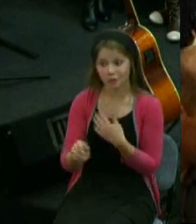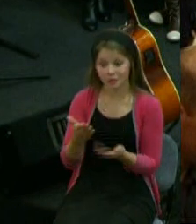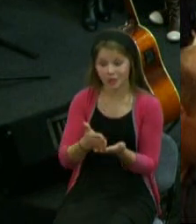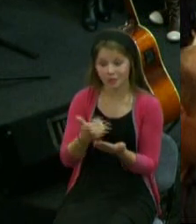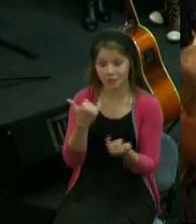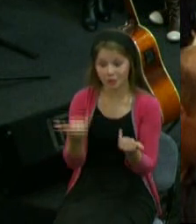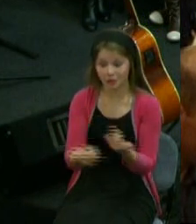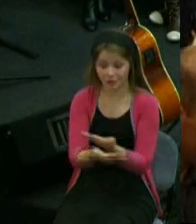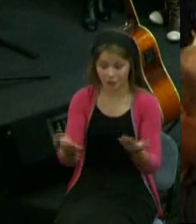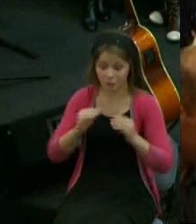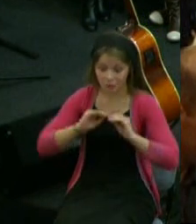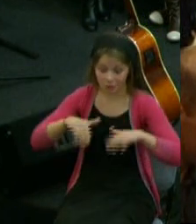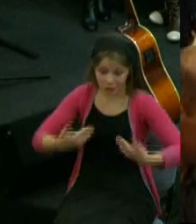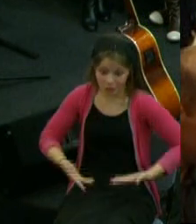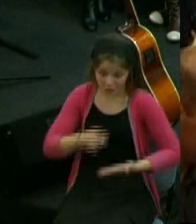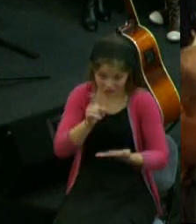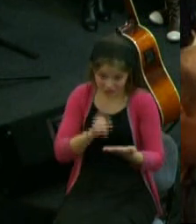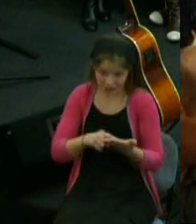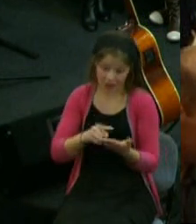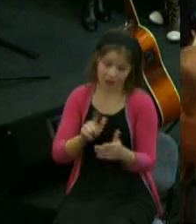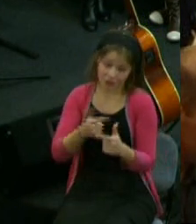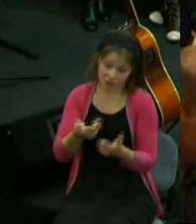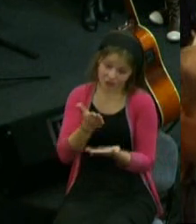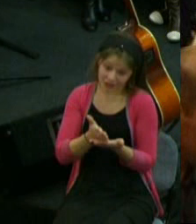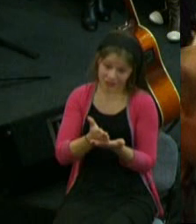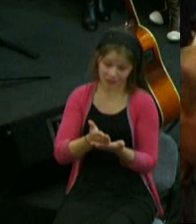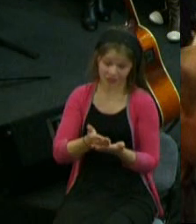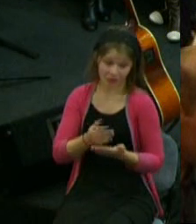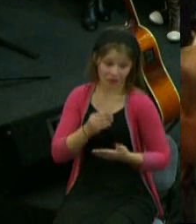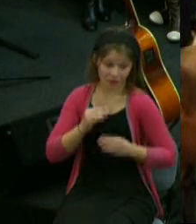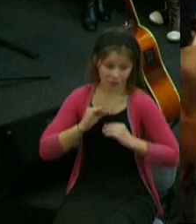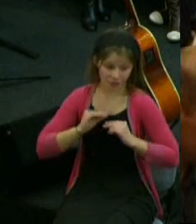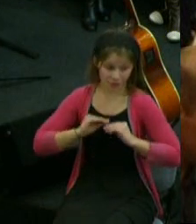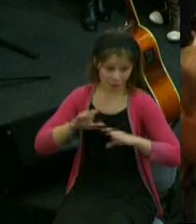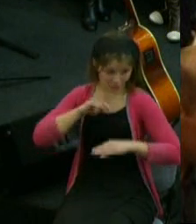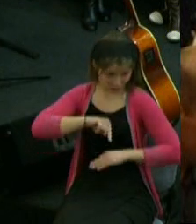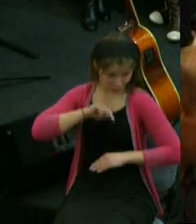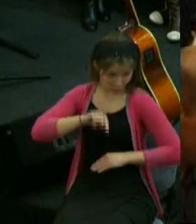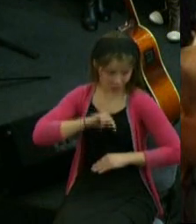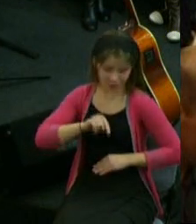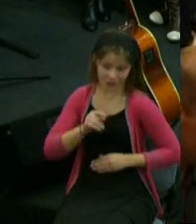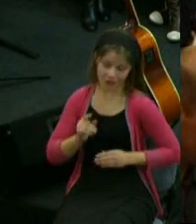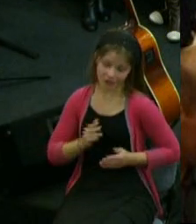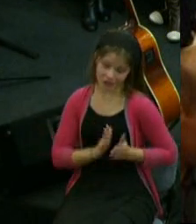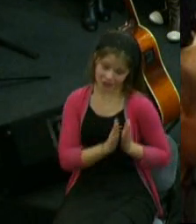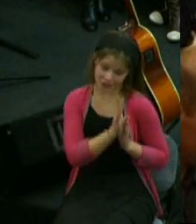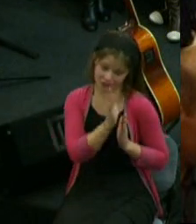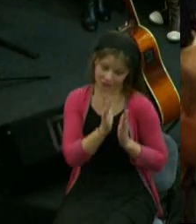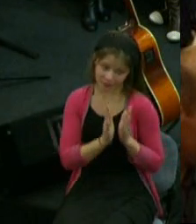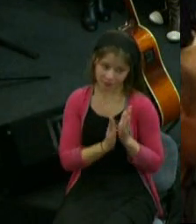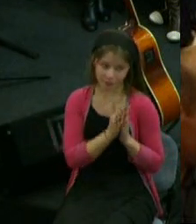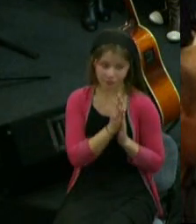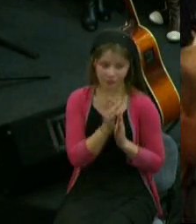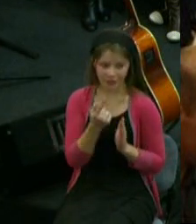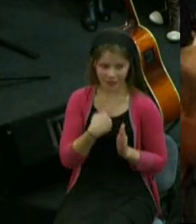сьогодні в нашому духовному житті, друзі? Чи є цей духовний ріст, чи є це преображення, як каже Слово Боже, я зачитаю місце